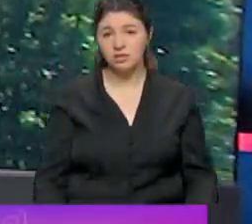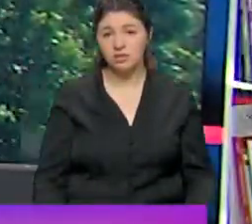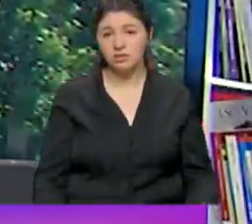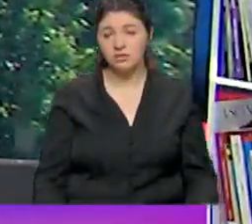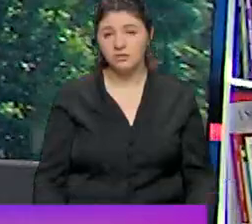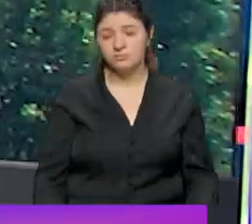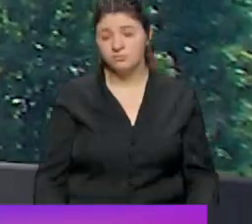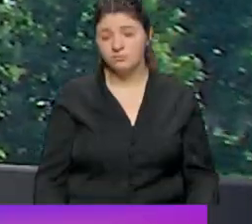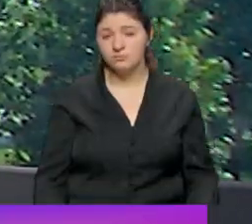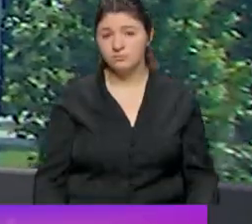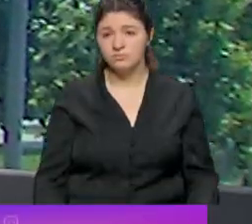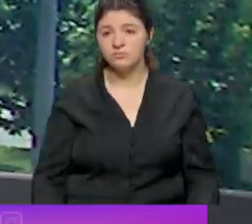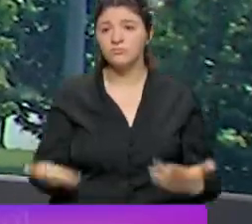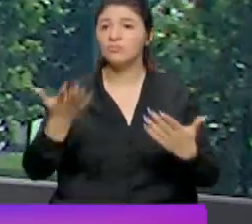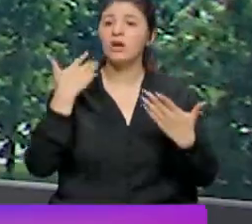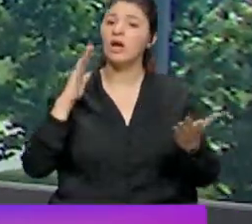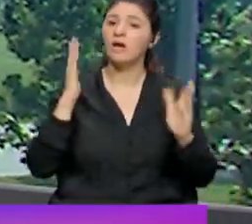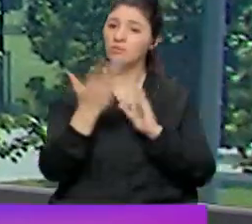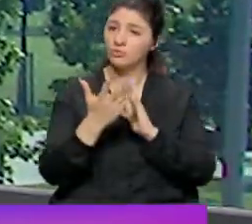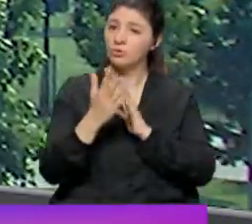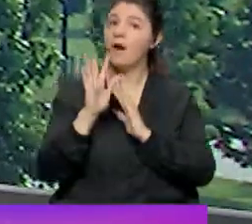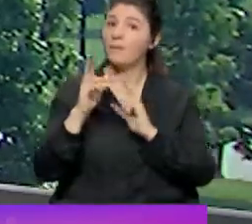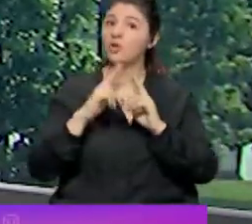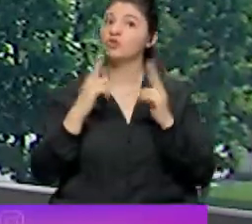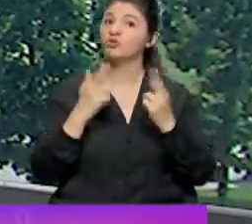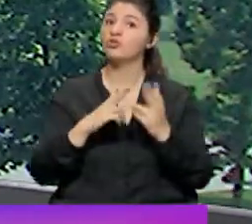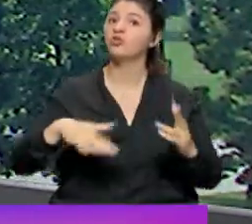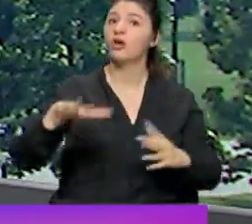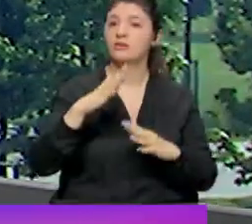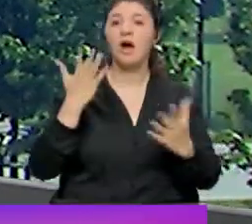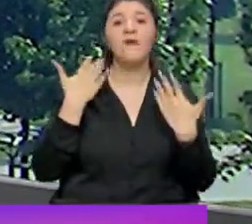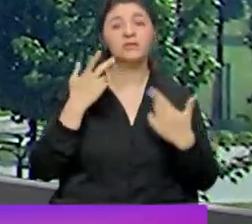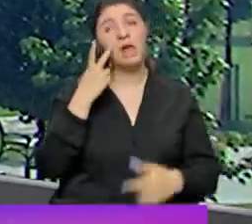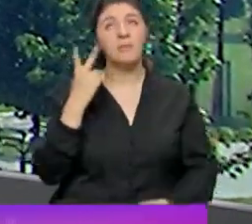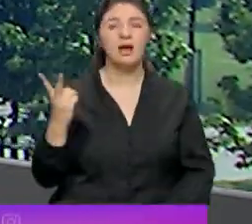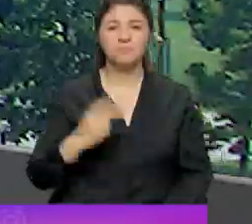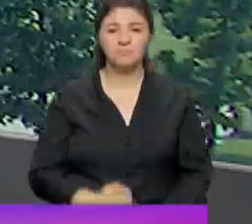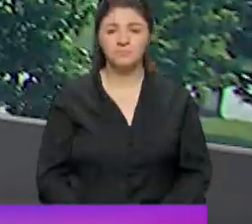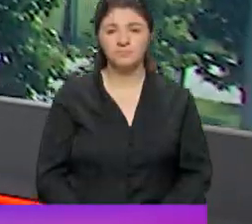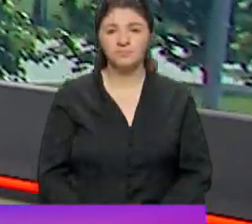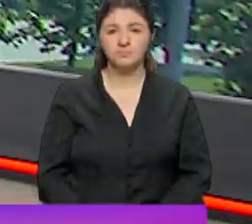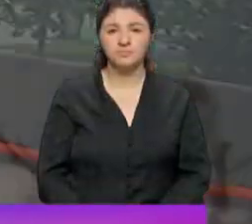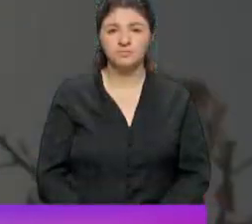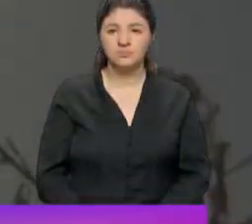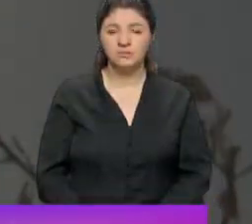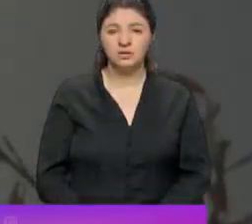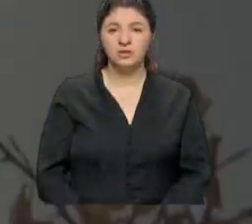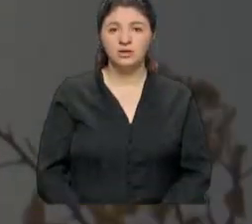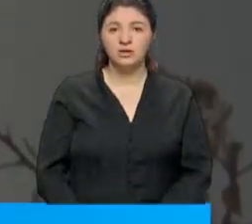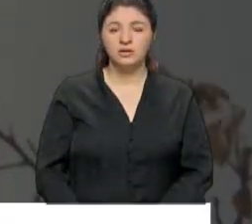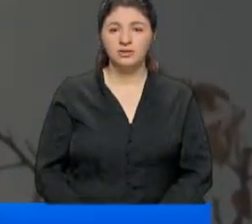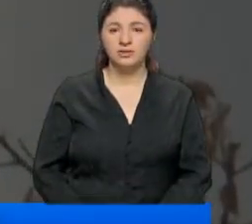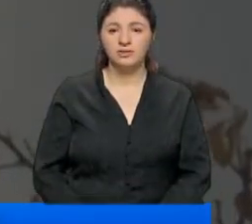Ben Hava durumuna ama dünyanın havasına bakalım bu